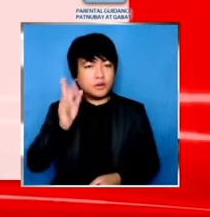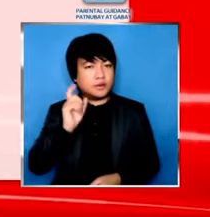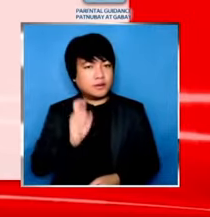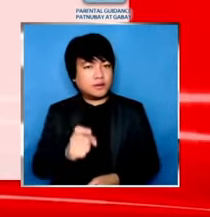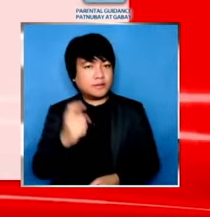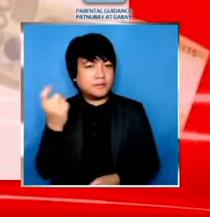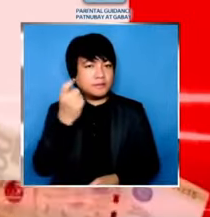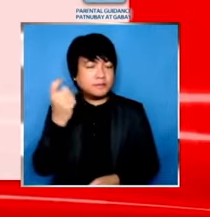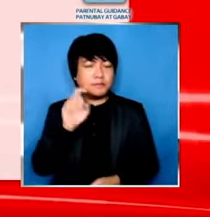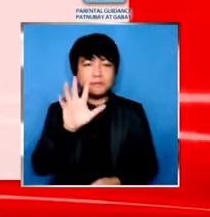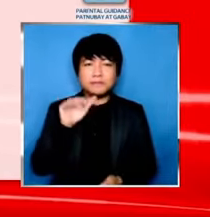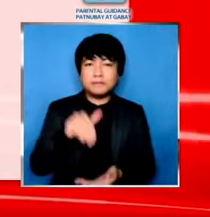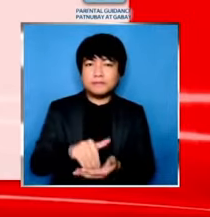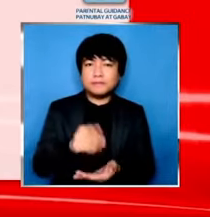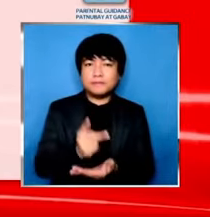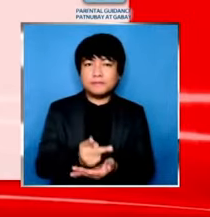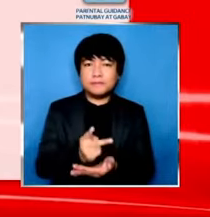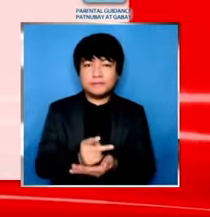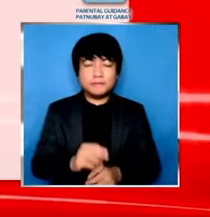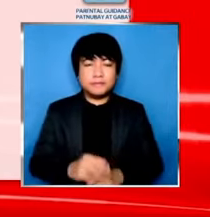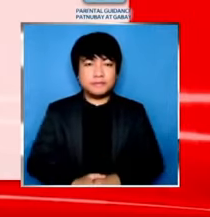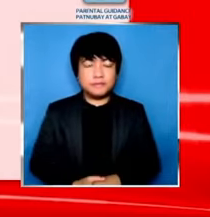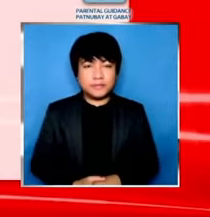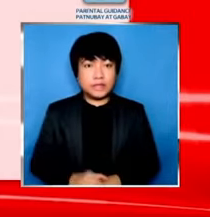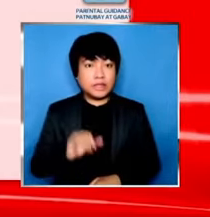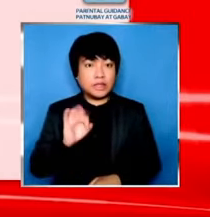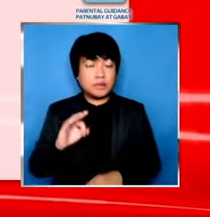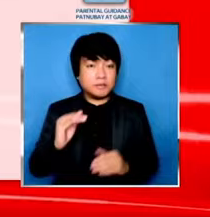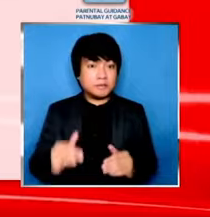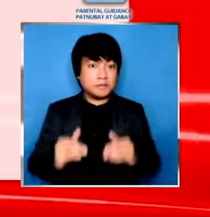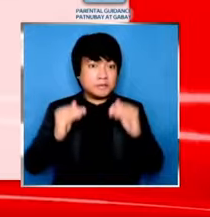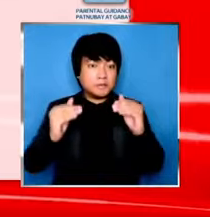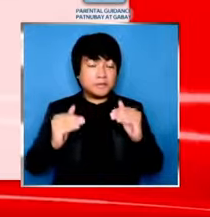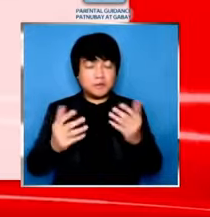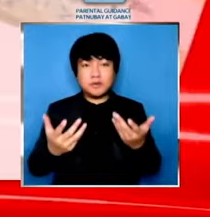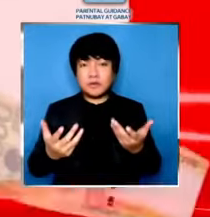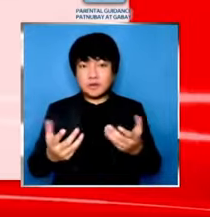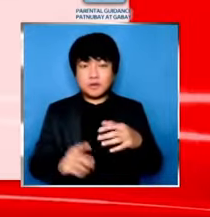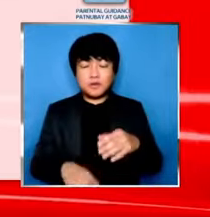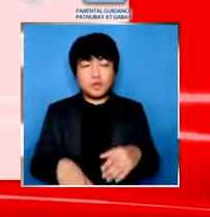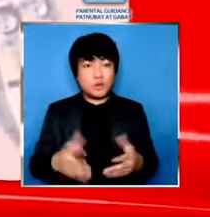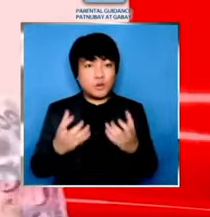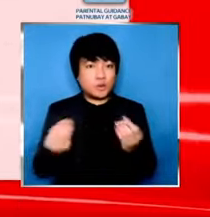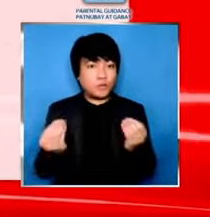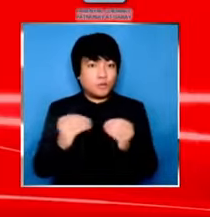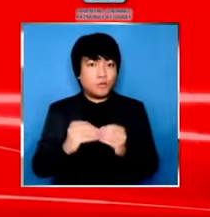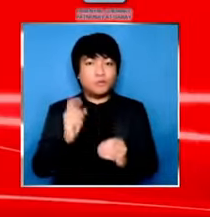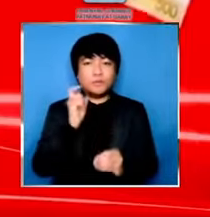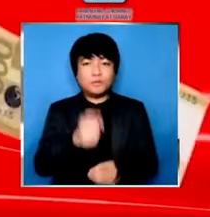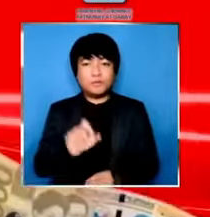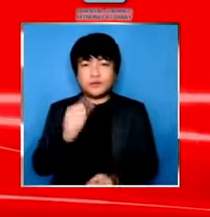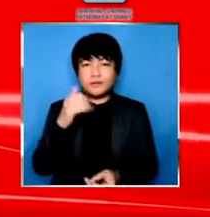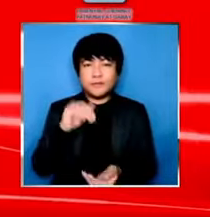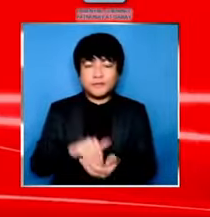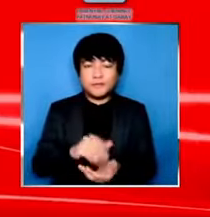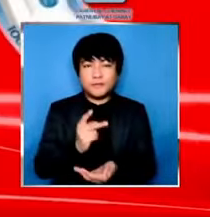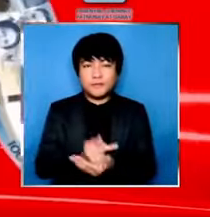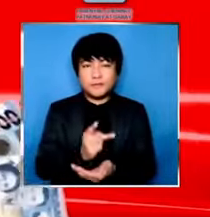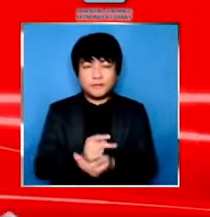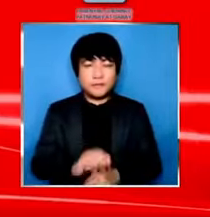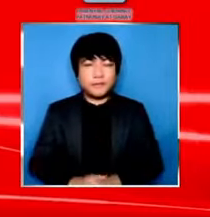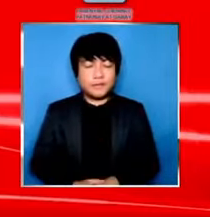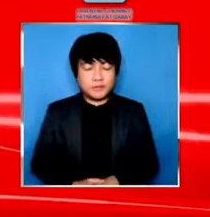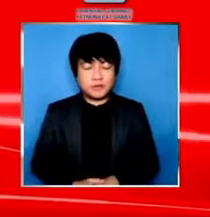5,000 pesos! At tutuloy sa jackpot round at may chance ang manalo pa ng 10,000 pesos! Wagi ang may alam,